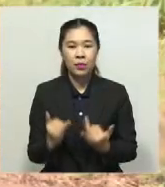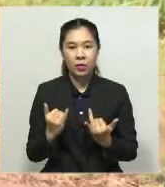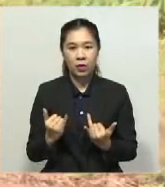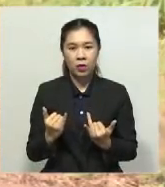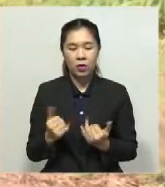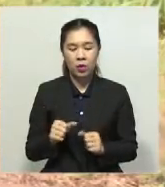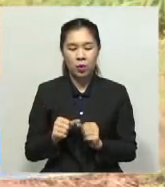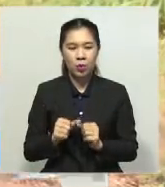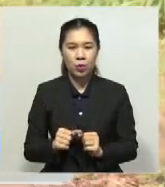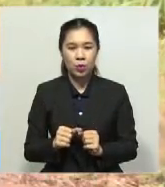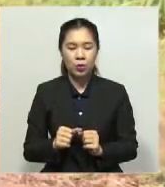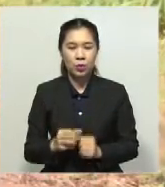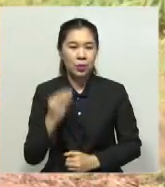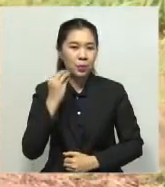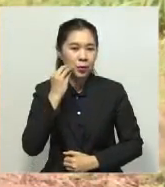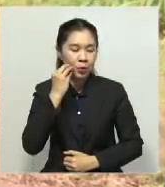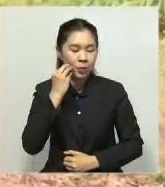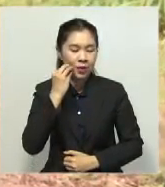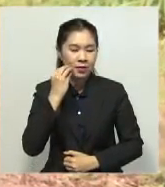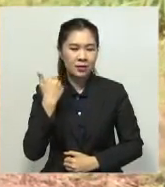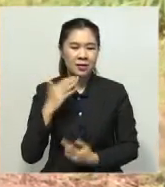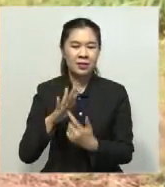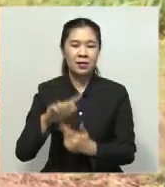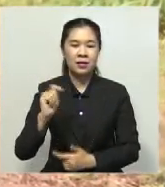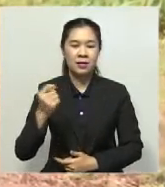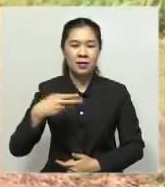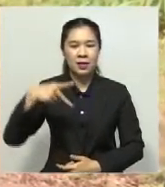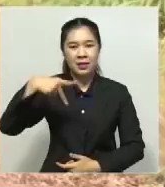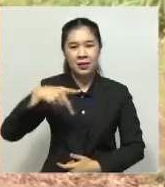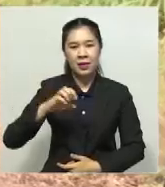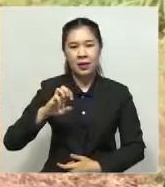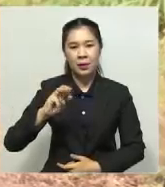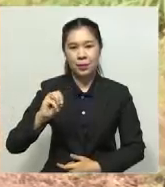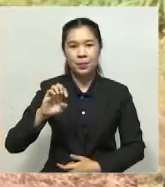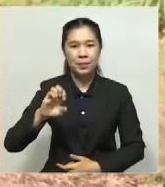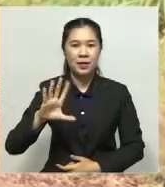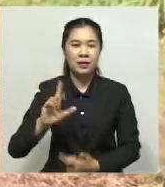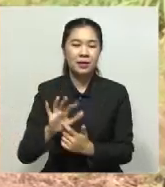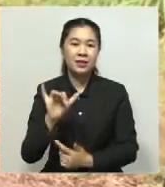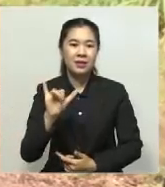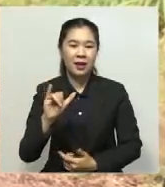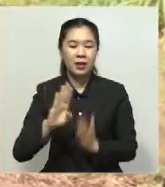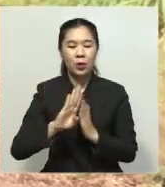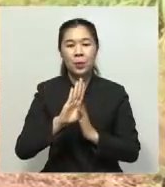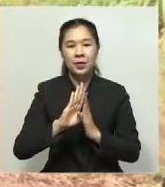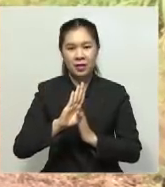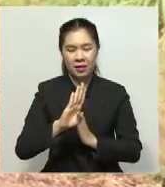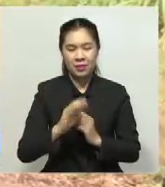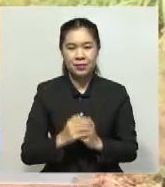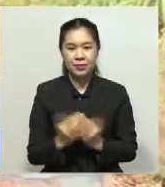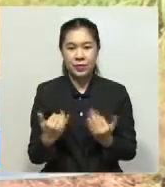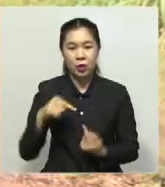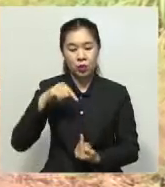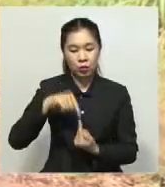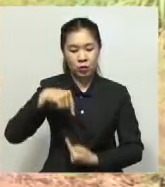อนนี้ดิฉันอยู่ที่บริเวณหมู่บ้านเทพมีชัยนะคะอำเภอบุงค้าจังหวัดบึงกาฬนั่นเองค่ะซึ่งจุดนี้นะคะเป็นบ